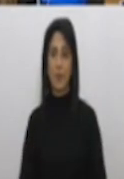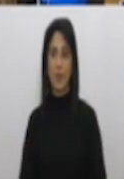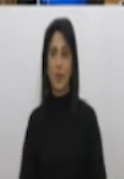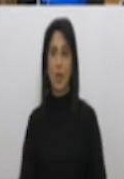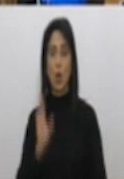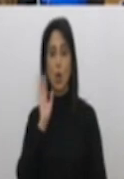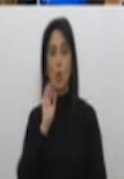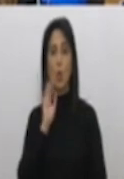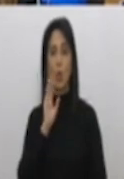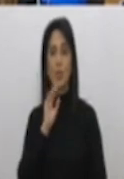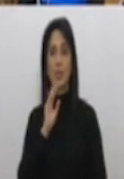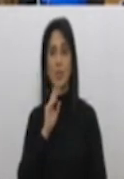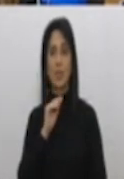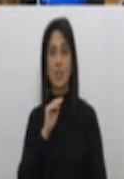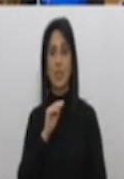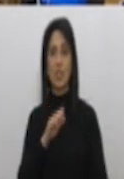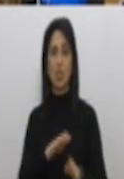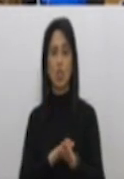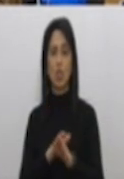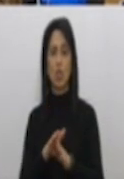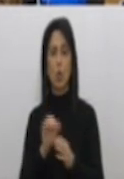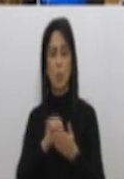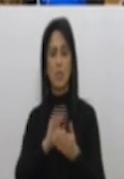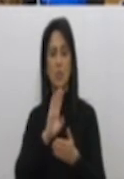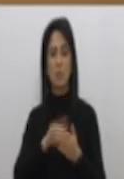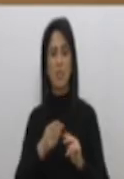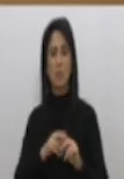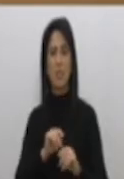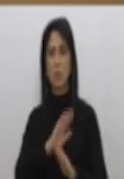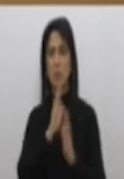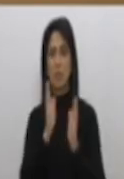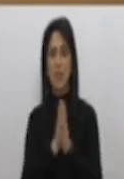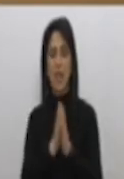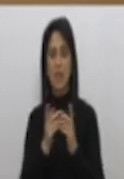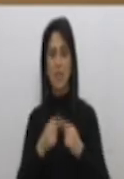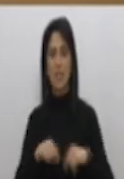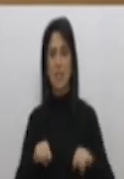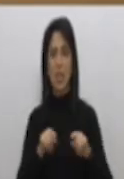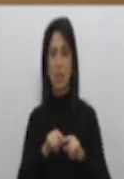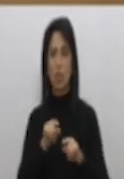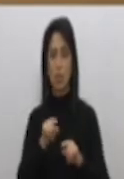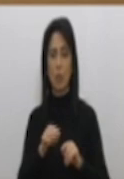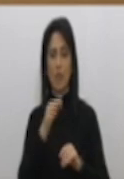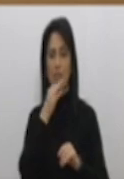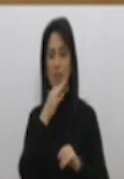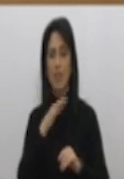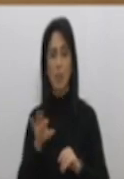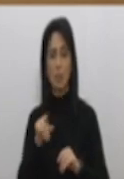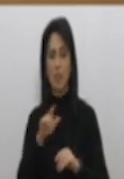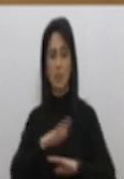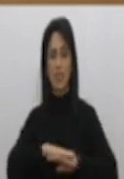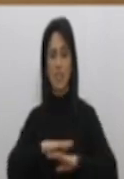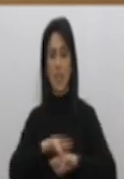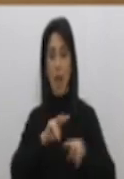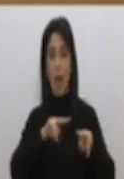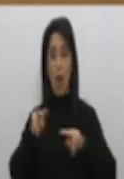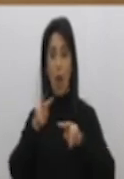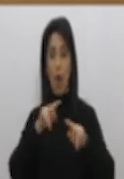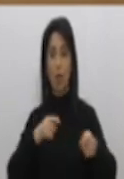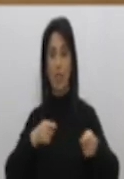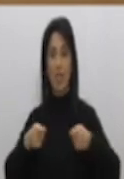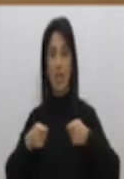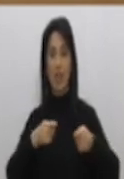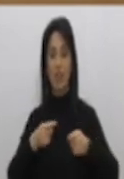როცა სრულად უმიზეზოდ იმისთვის რომ თელ საზოგადოებას საზოგადოების ნებისმიერი ქცევა აკონტროლო რეგულირებების